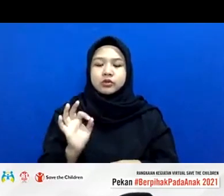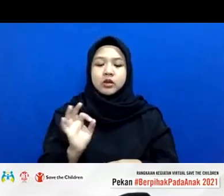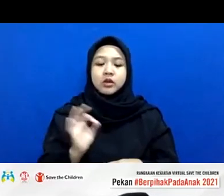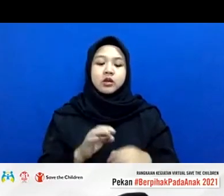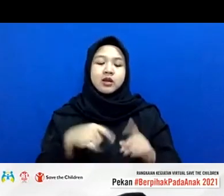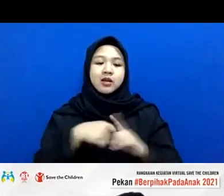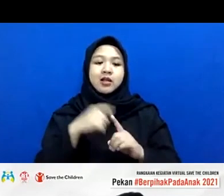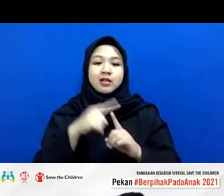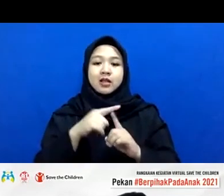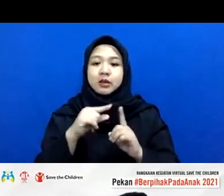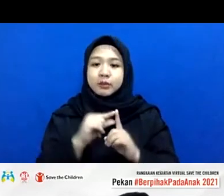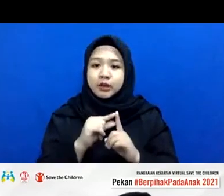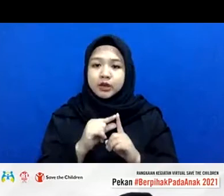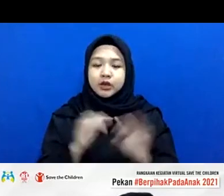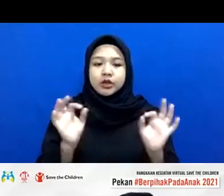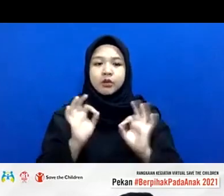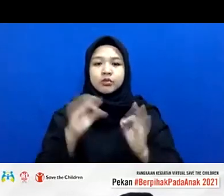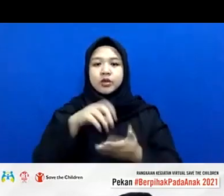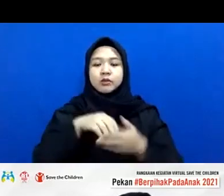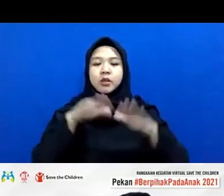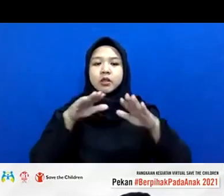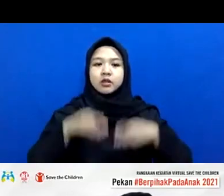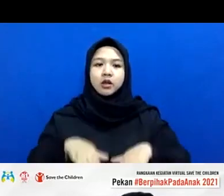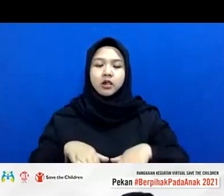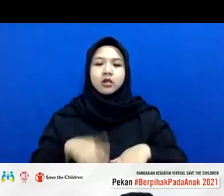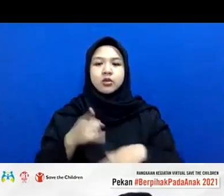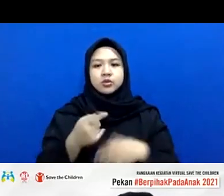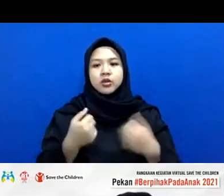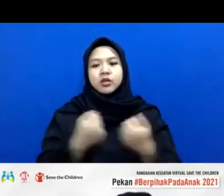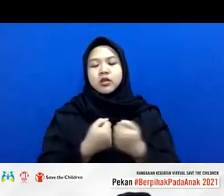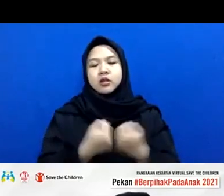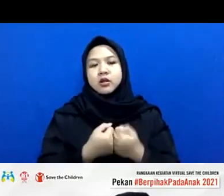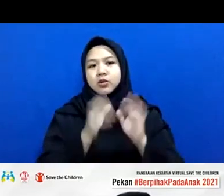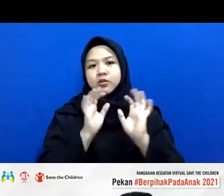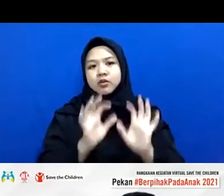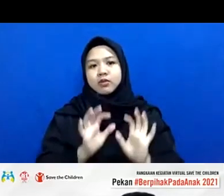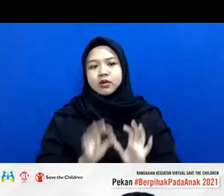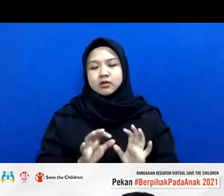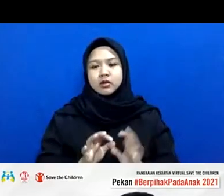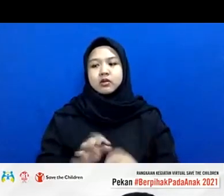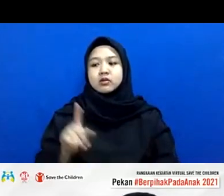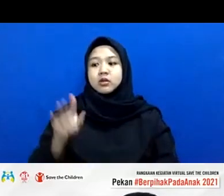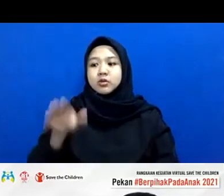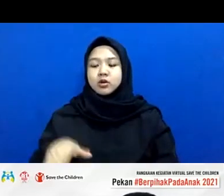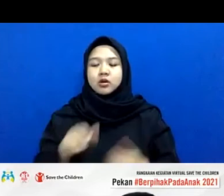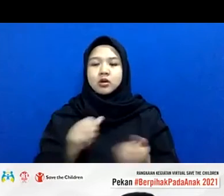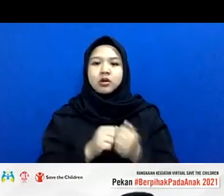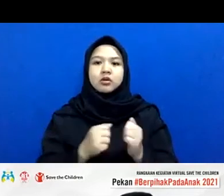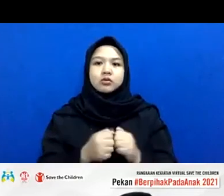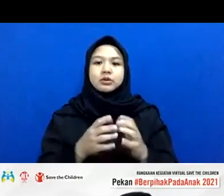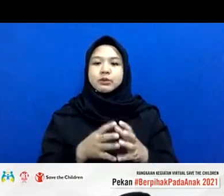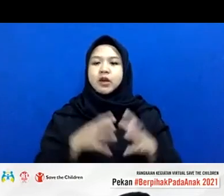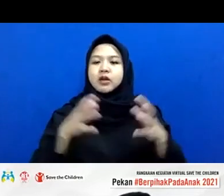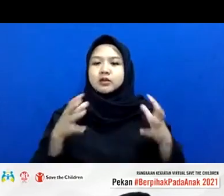kependudukan, tidak punya tempat tinggal, itu menjadi tantangan luar biasa, baru satu anak dengan multi kasus, sehingga memang